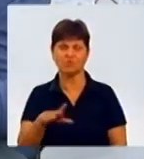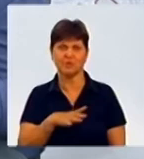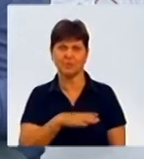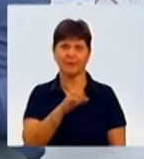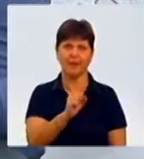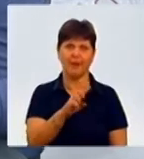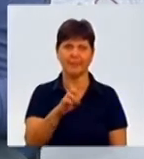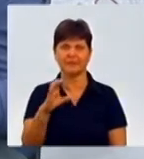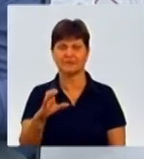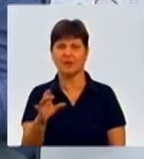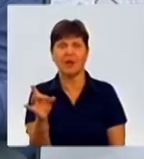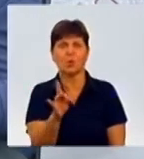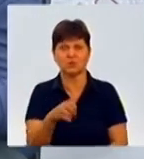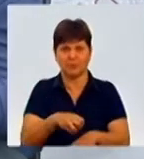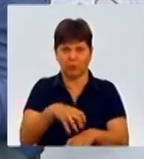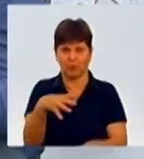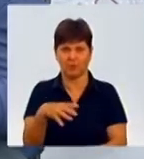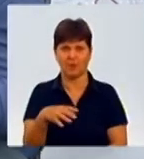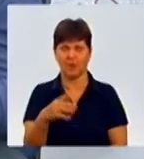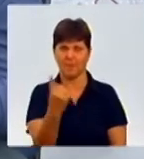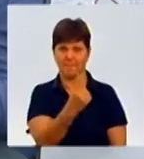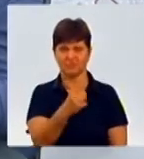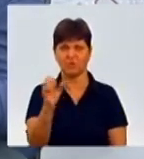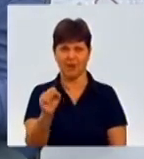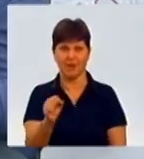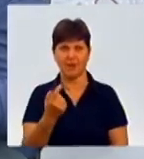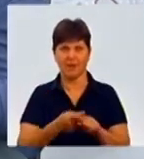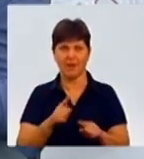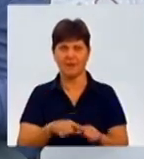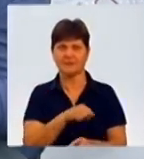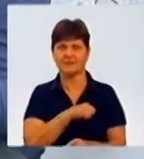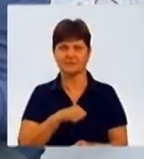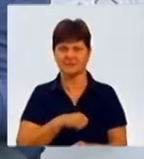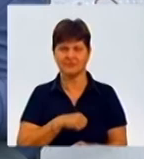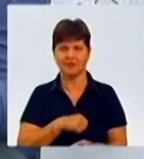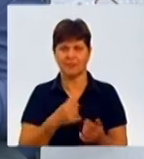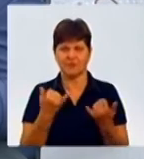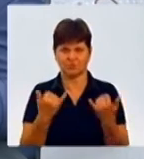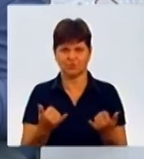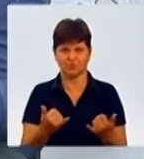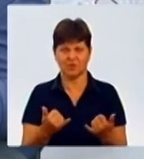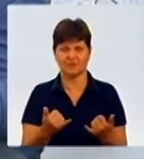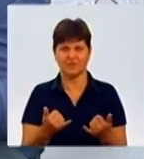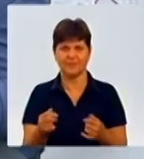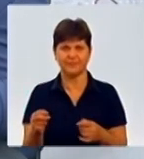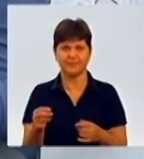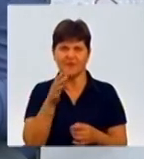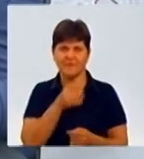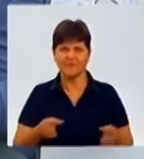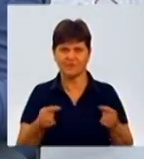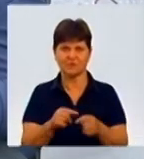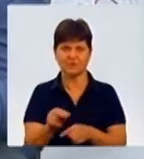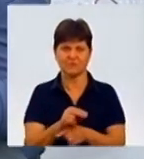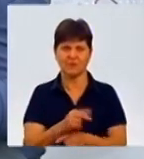пухлини. От. І перша А, взагалі, це сама сучасна діагностика і саме вчасне лікування. А перша А, воно